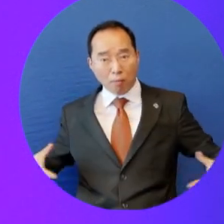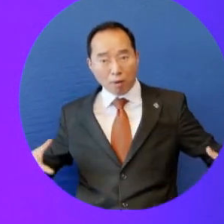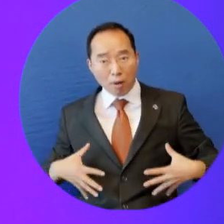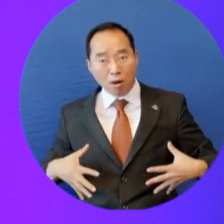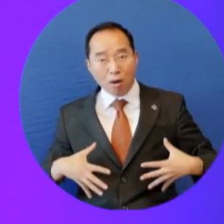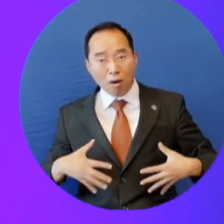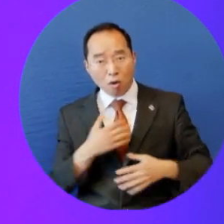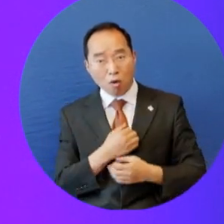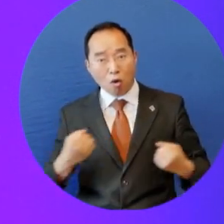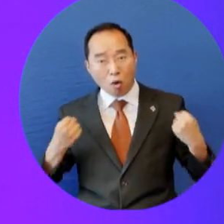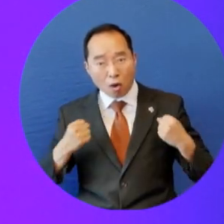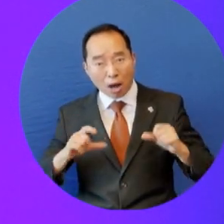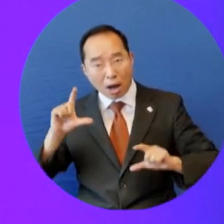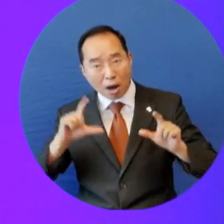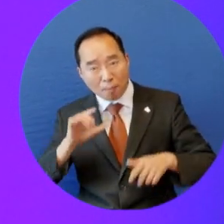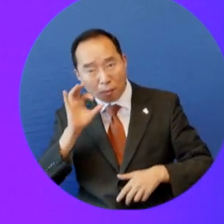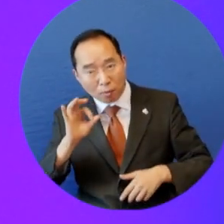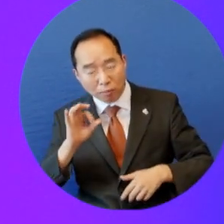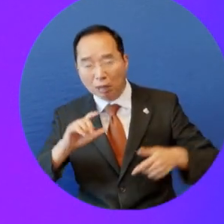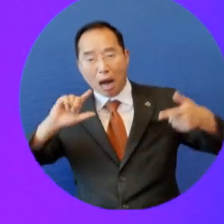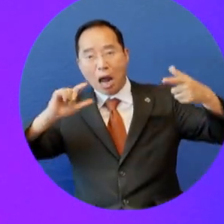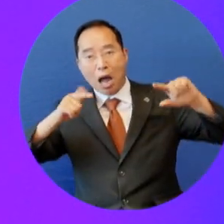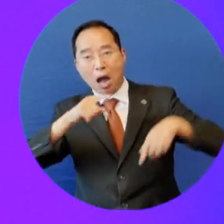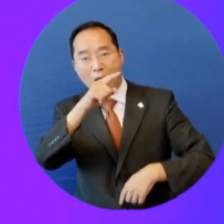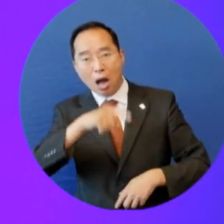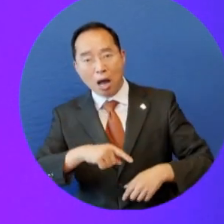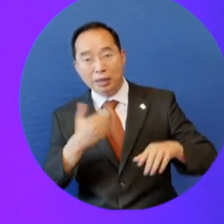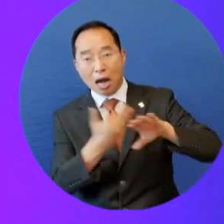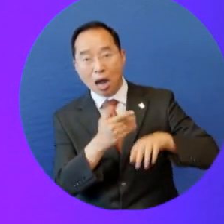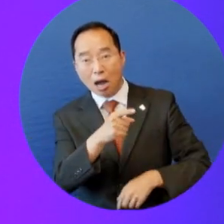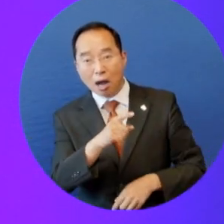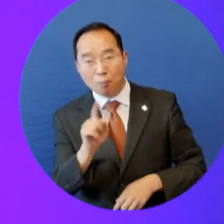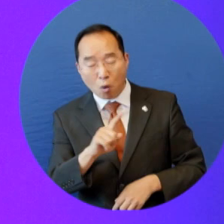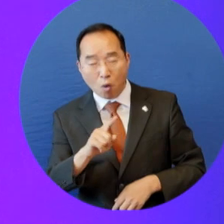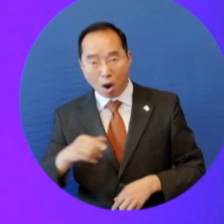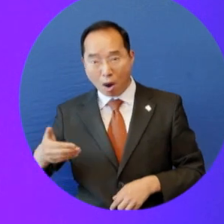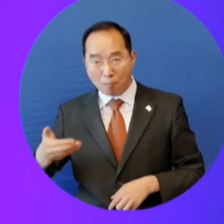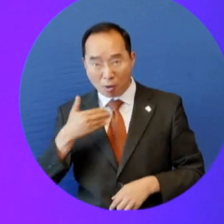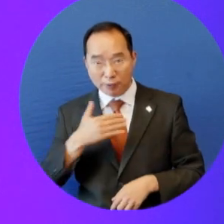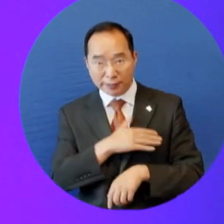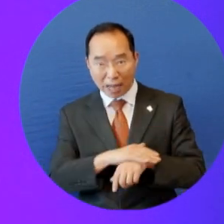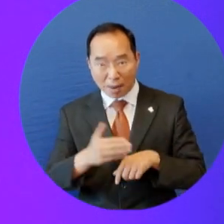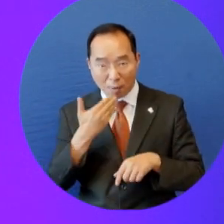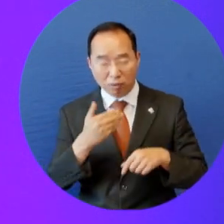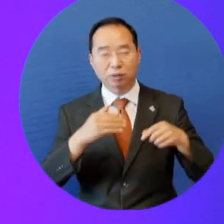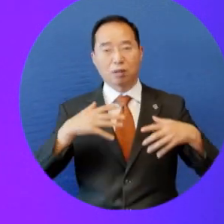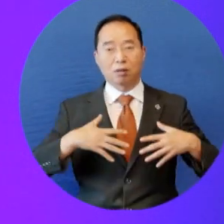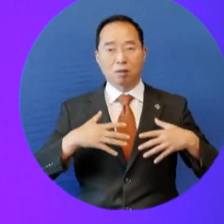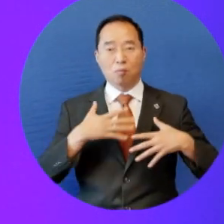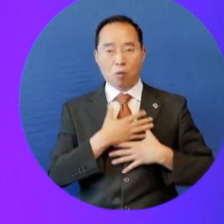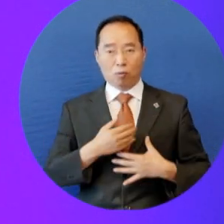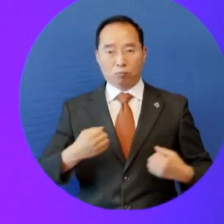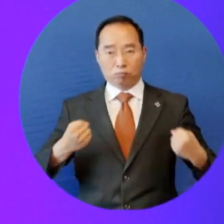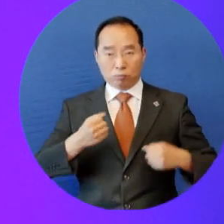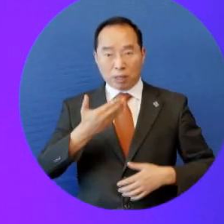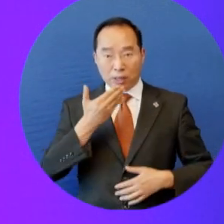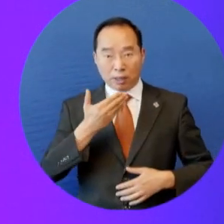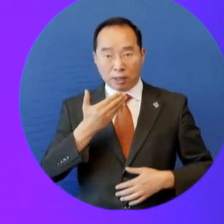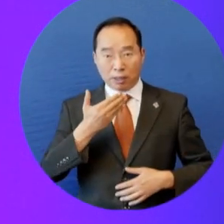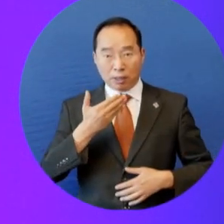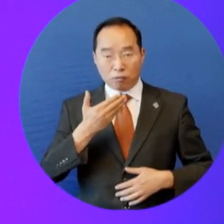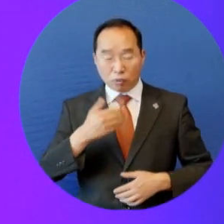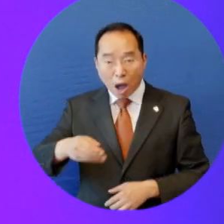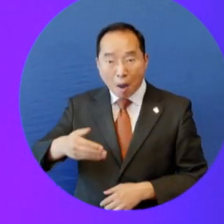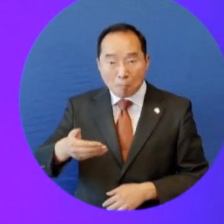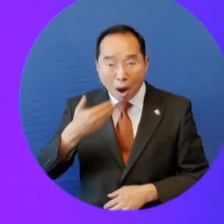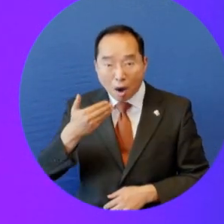자신의 몸매라든지 건강의 상태가 매우 달라졌죠. 즉, 우리가 먹는 것이 요즘 유행하는 말로 you